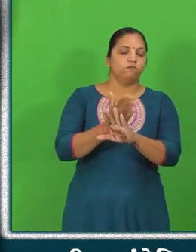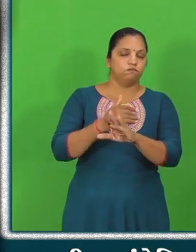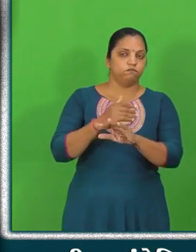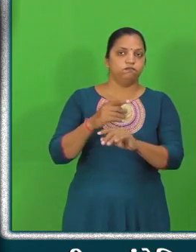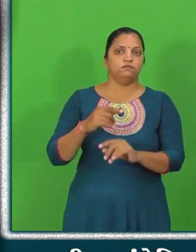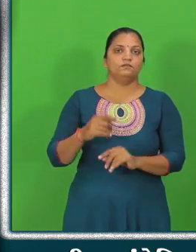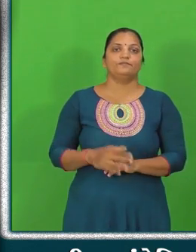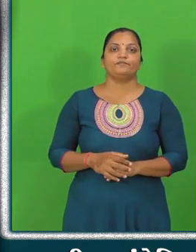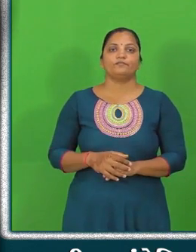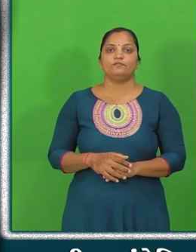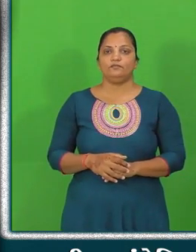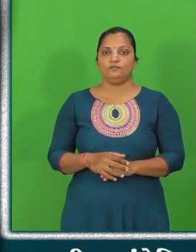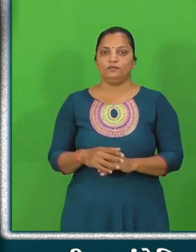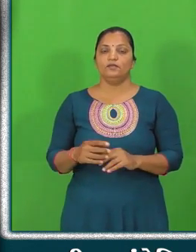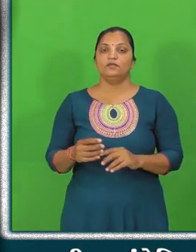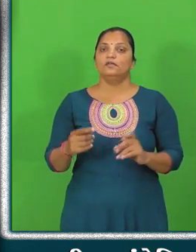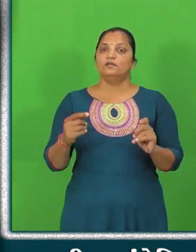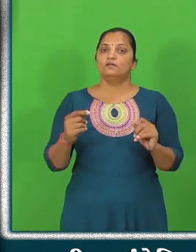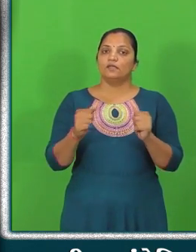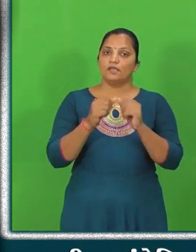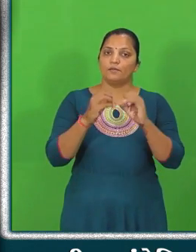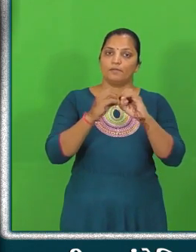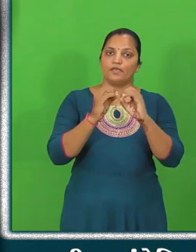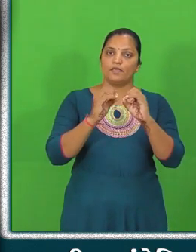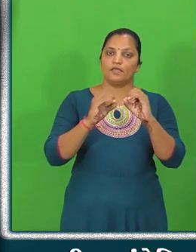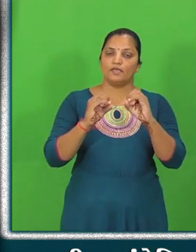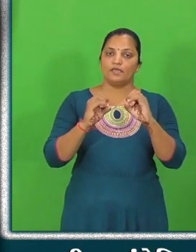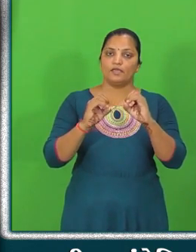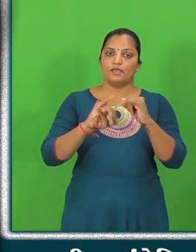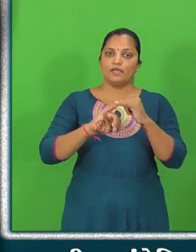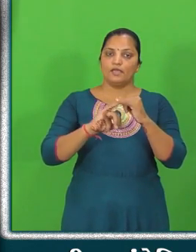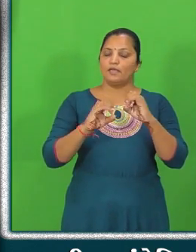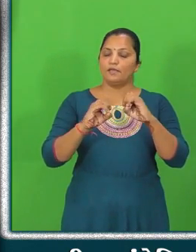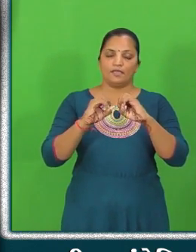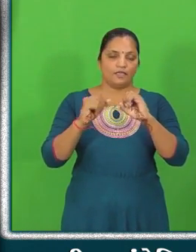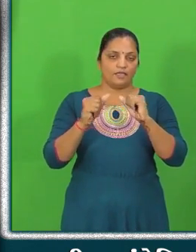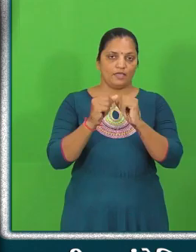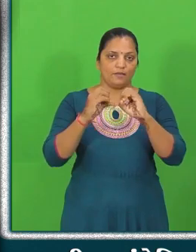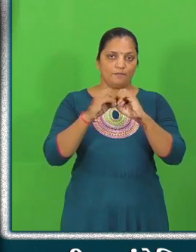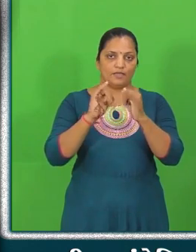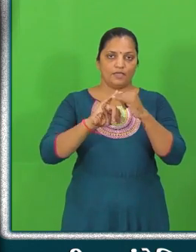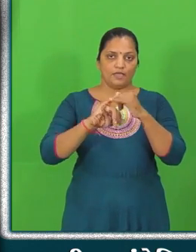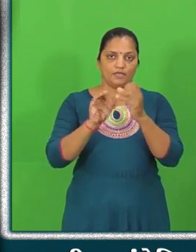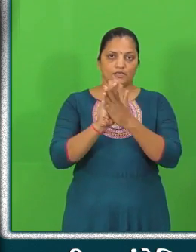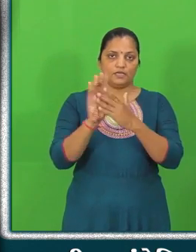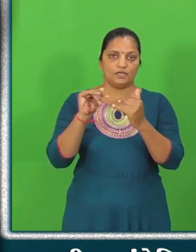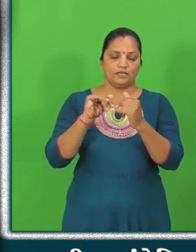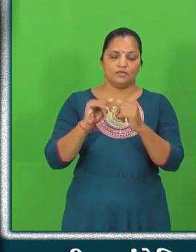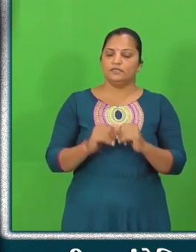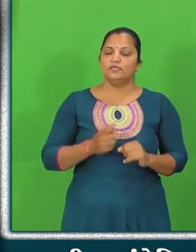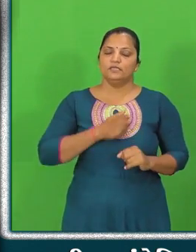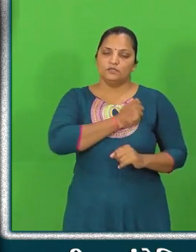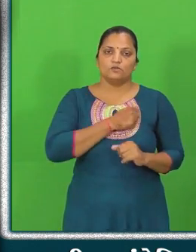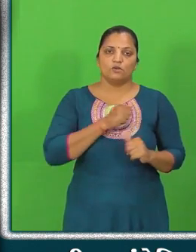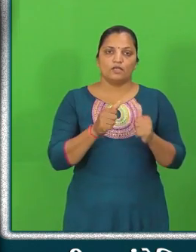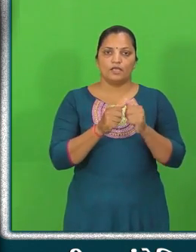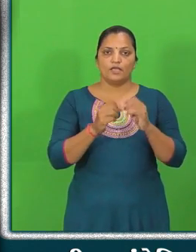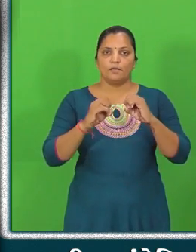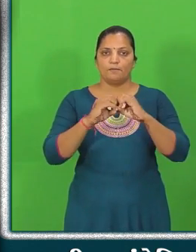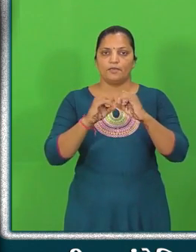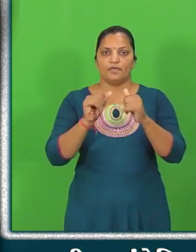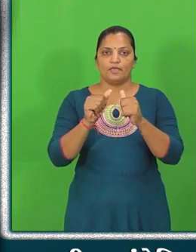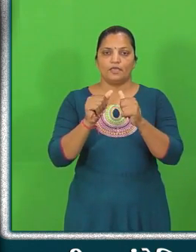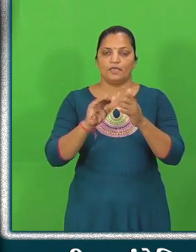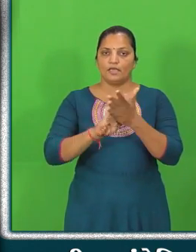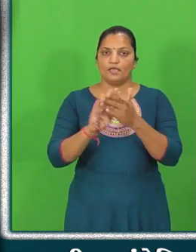પાછળ મળે છે, પ્રતિબિંબનો પ્રકાર આભાસી અને ચત્તુ છે, અને પ્રતિબિંબનું પરિમાણ વસ્તુ કરતા વિવર્ધિત, વિવર્ધિતનો